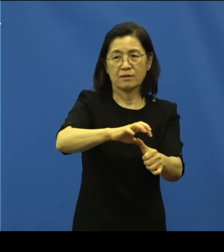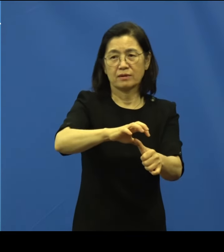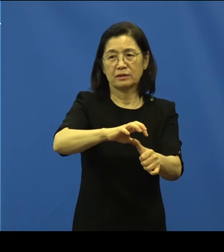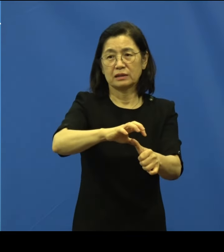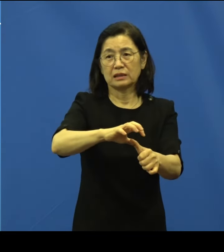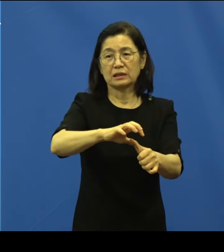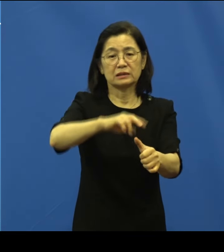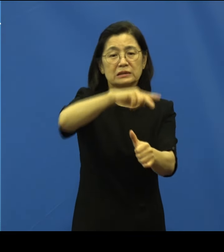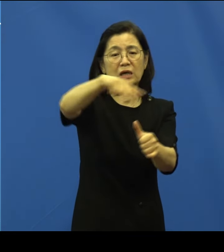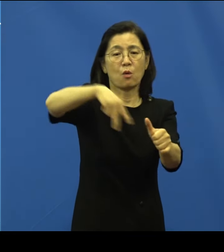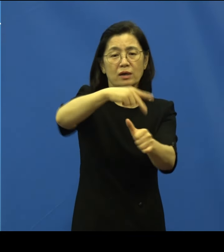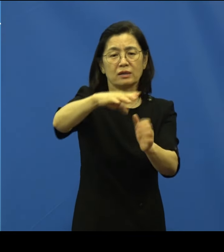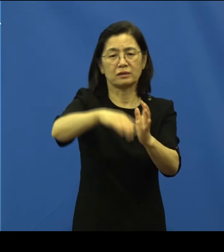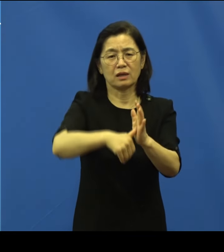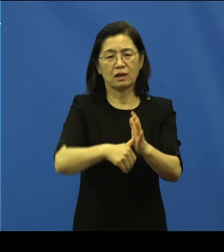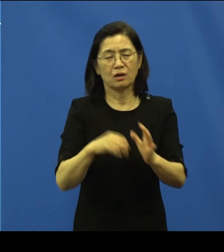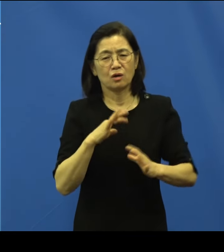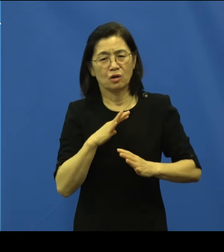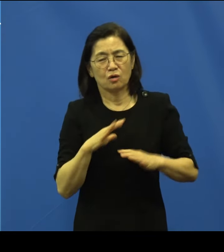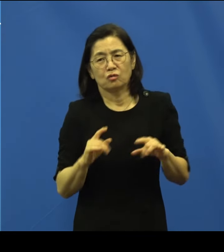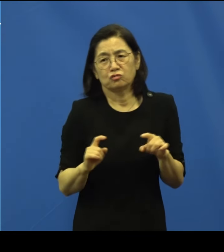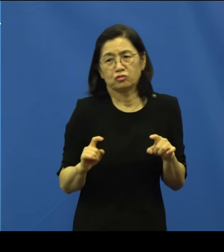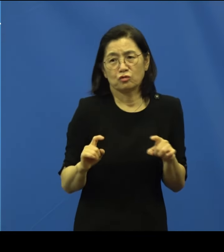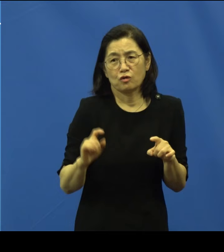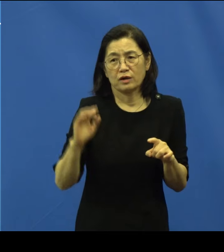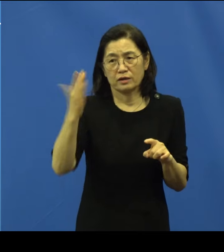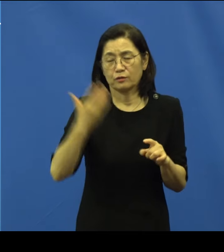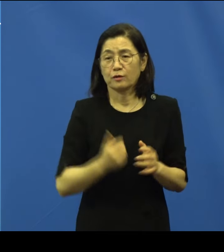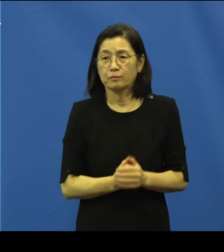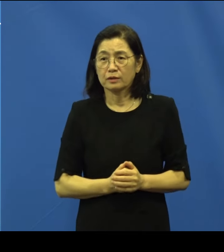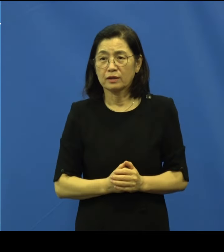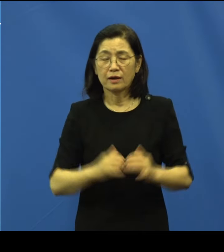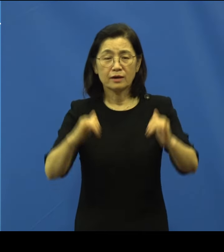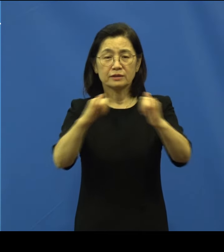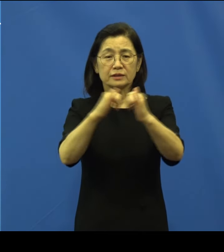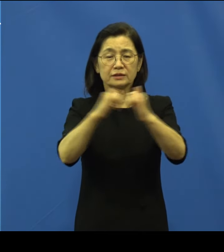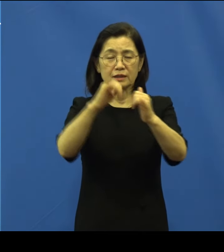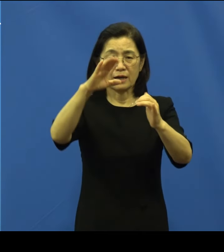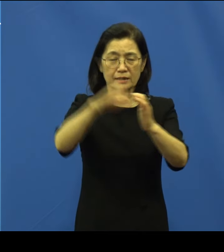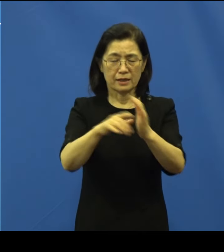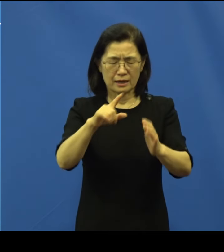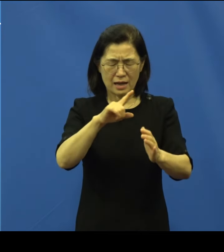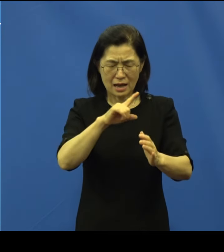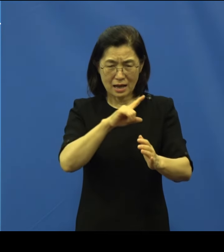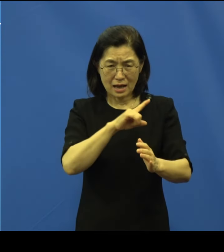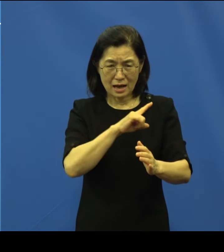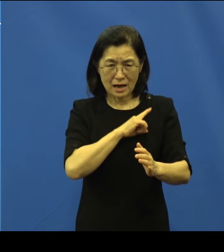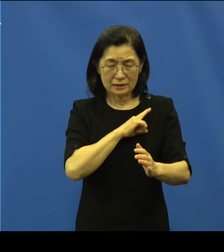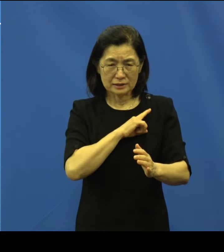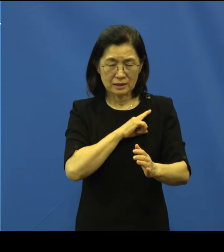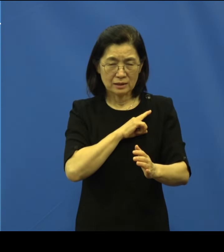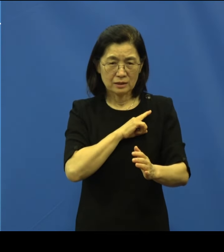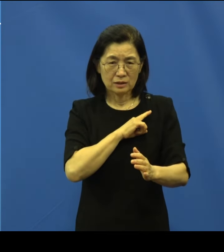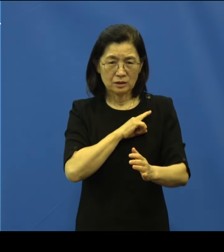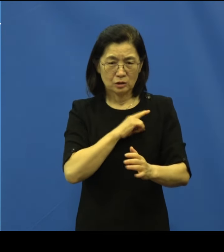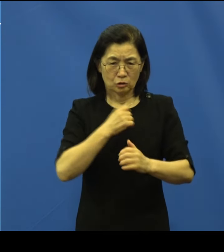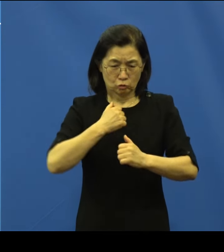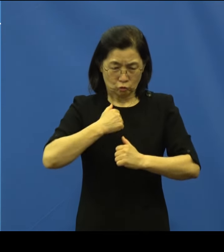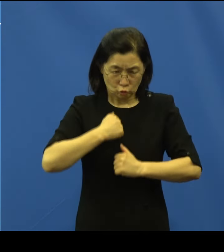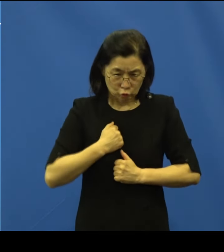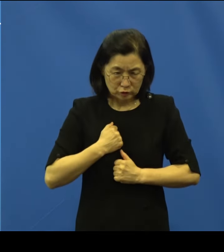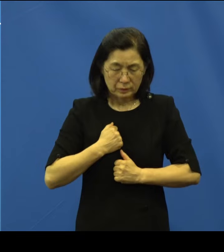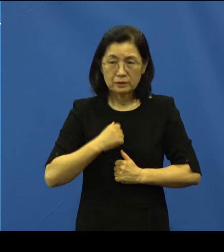빠지죠. 여러분, 전쟁에서 가장 경계해야 할 적은 사실은 적군이 아니고